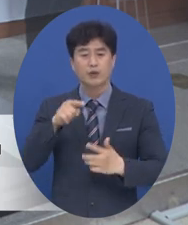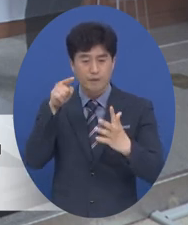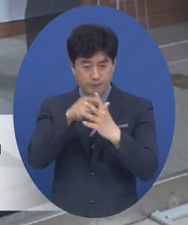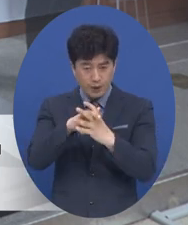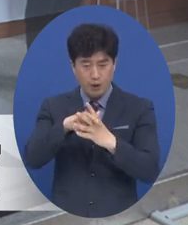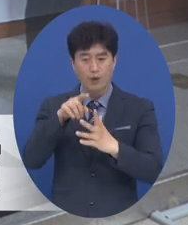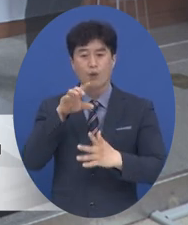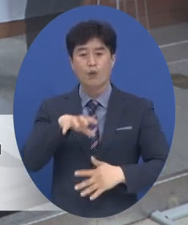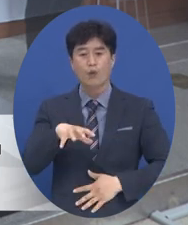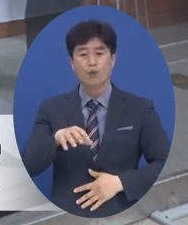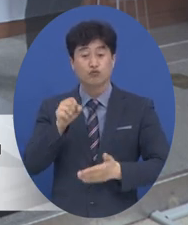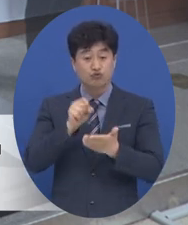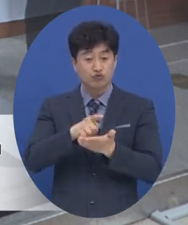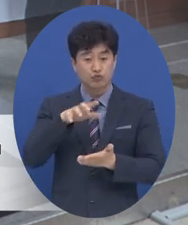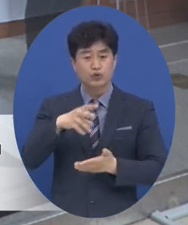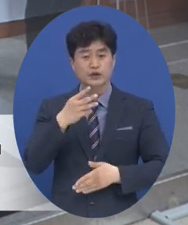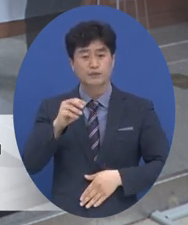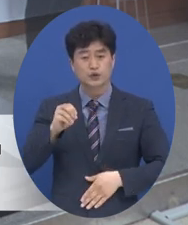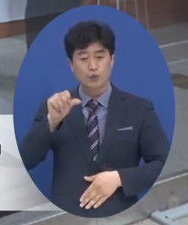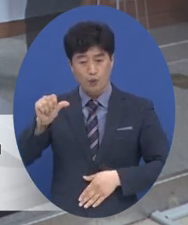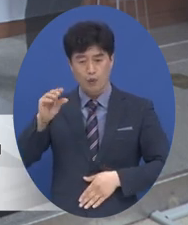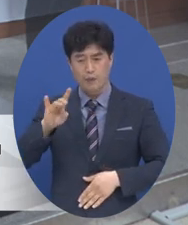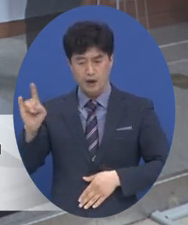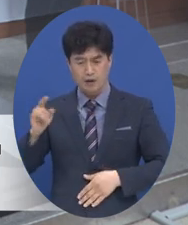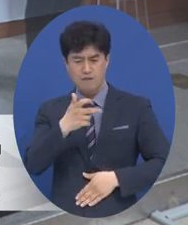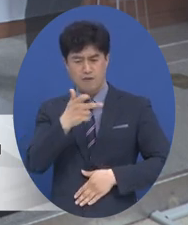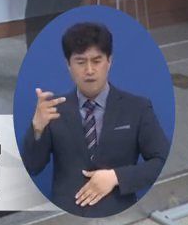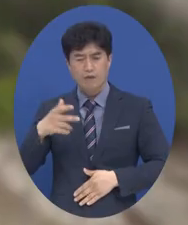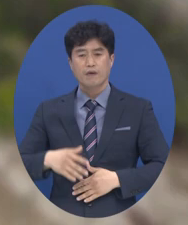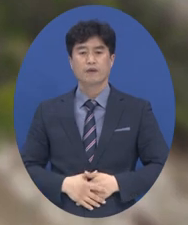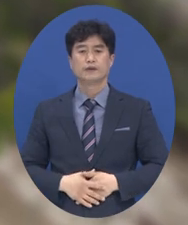이번에 적발된 곳만 축구장 3.5배 규모입니다.